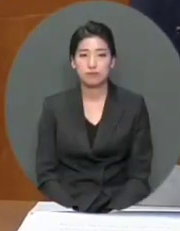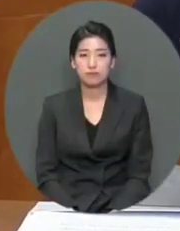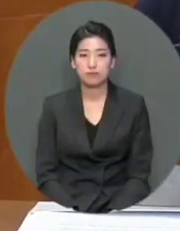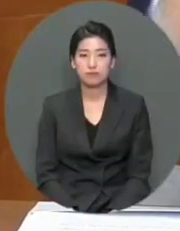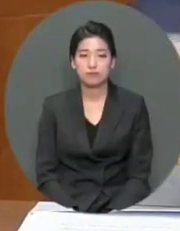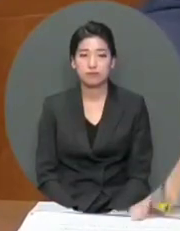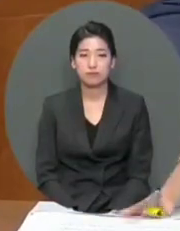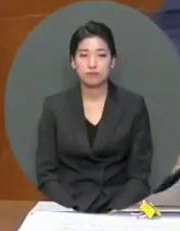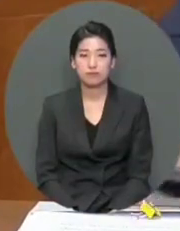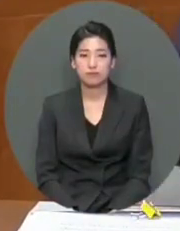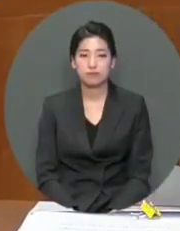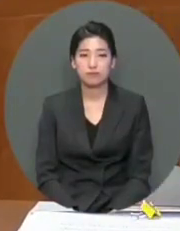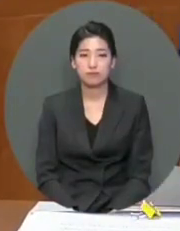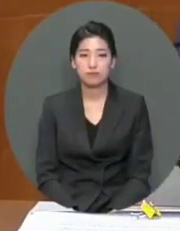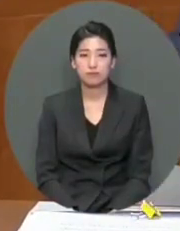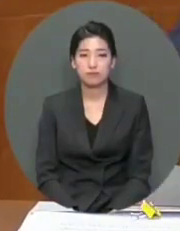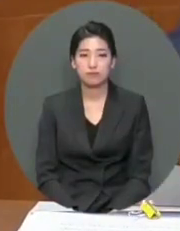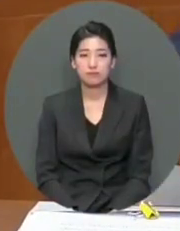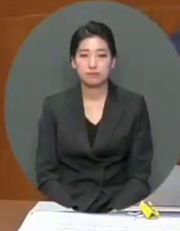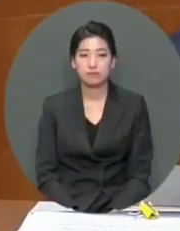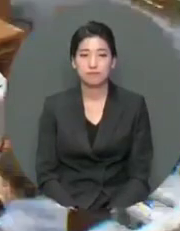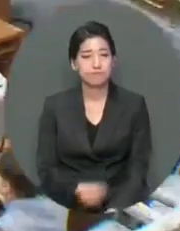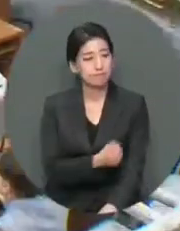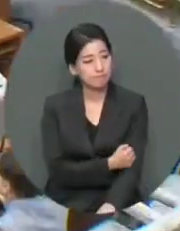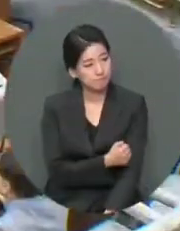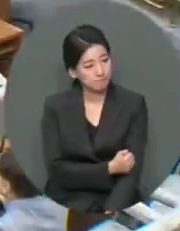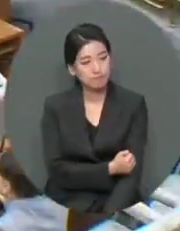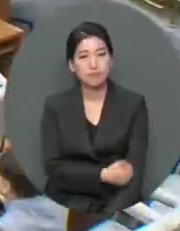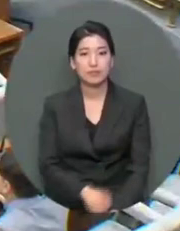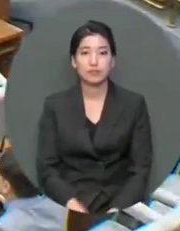만들어 주셔야 됩니다. 예. 이상입니다. 예. 수고하셨습니다.